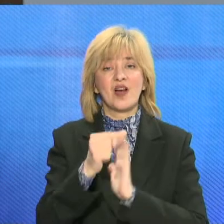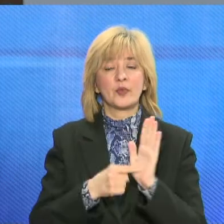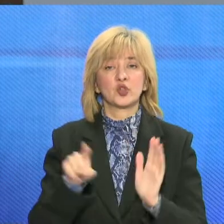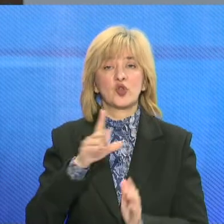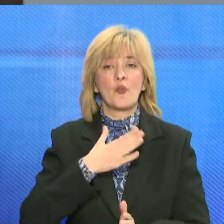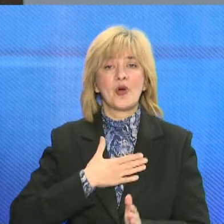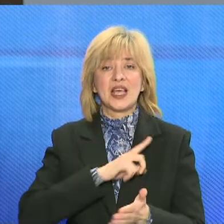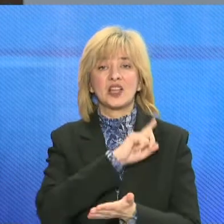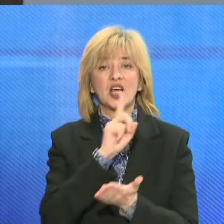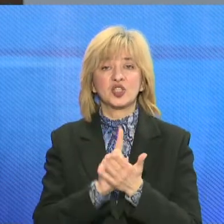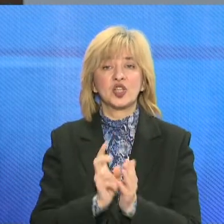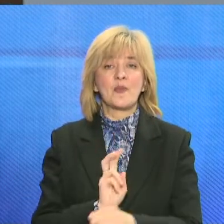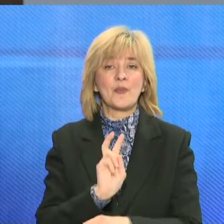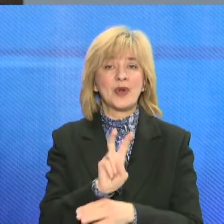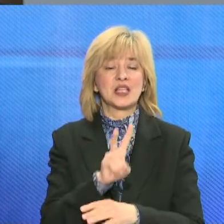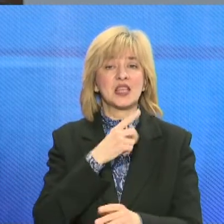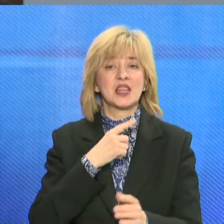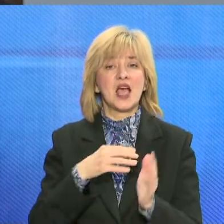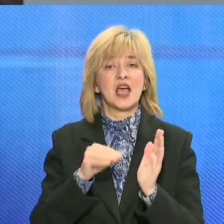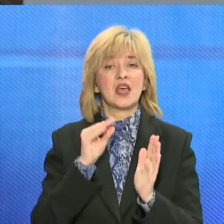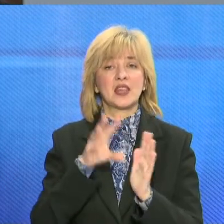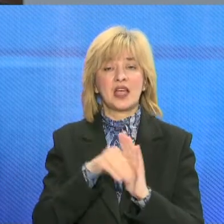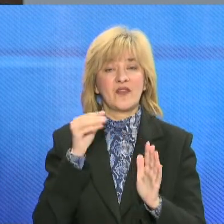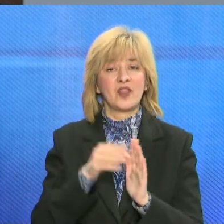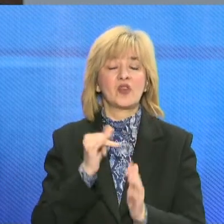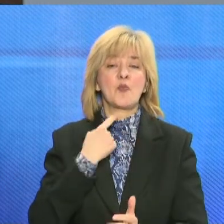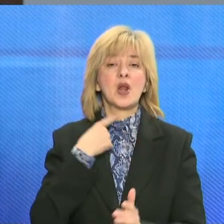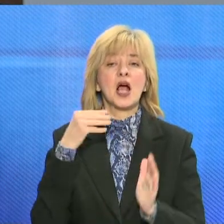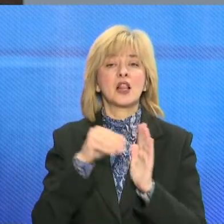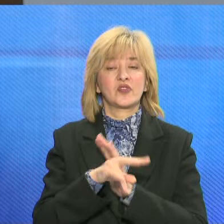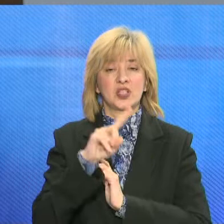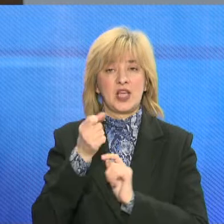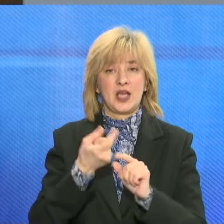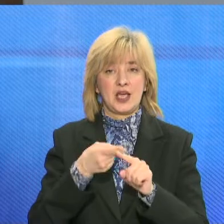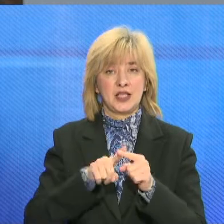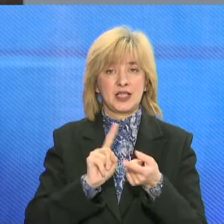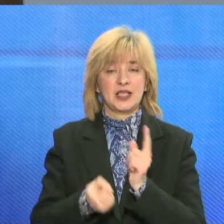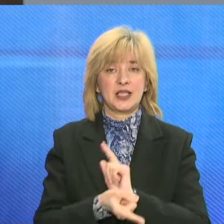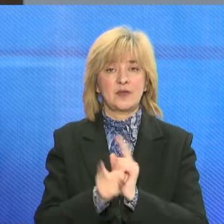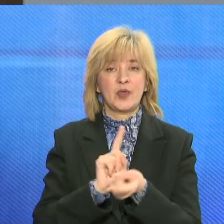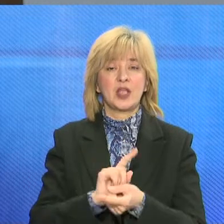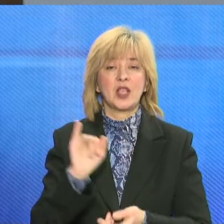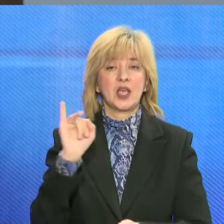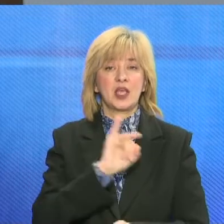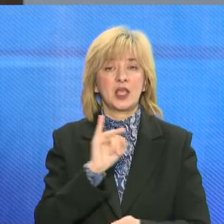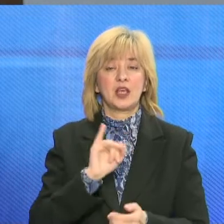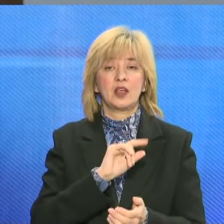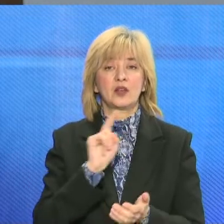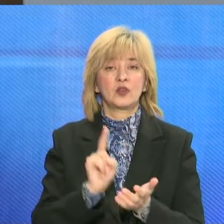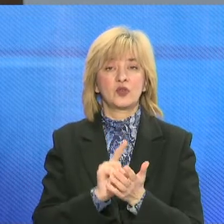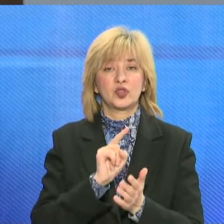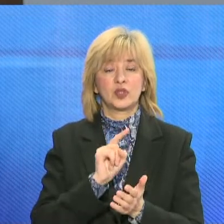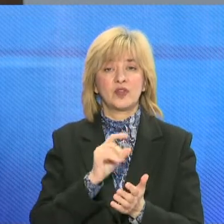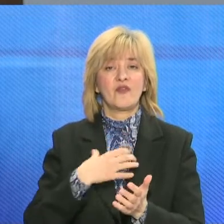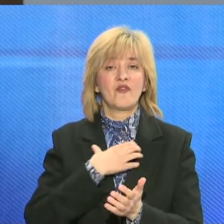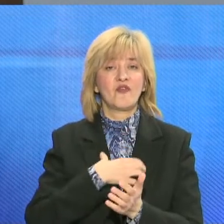на референдум и проголосовать за эти изменения. Ну и, наверное, лейтмотивом сегодняшней встречи должен стать вопрос или ответ на